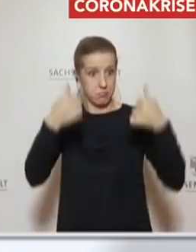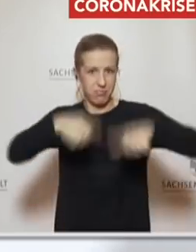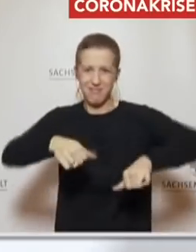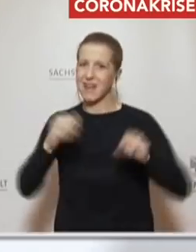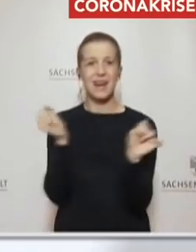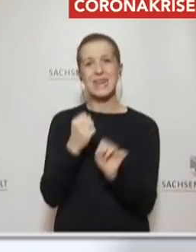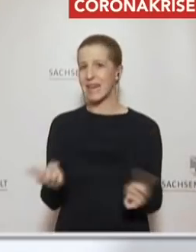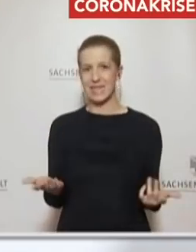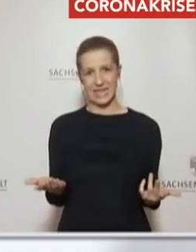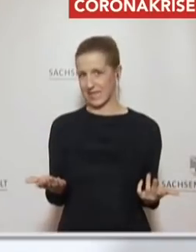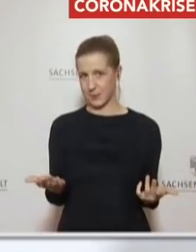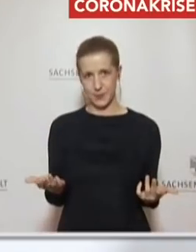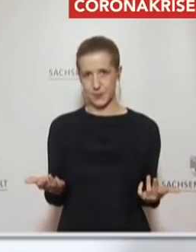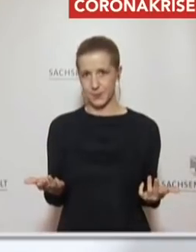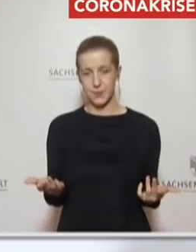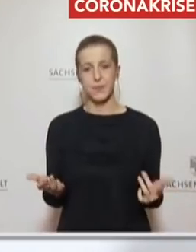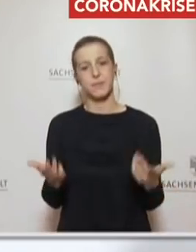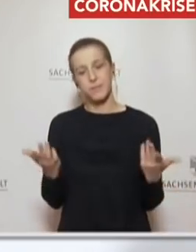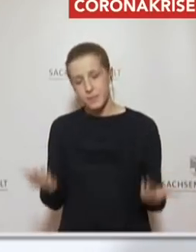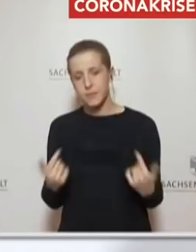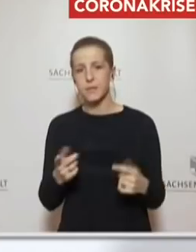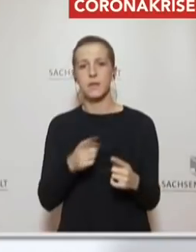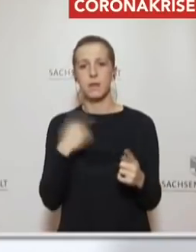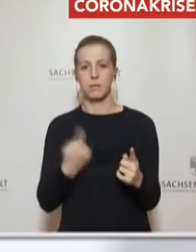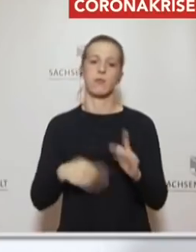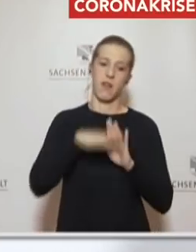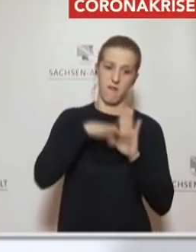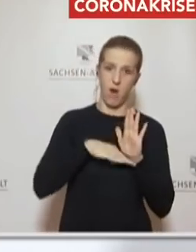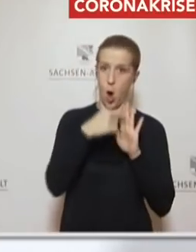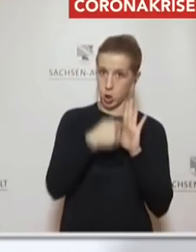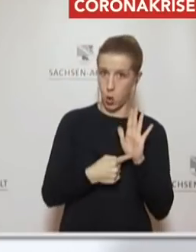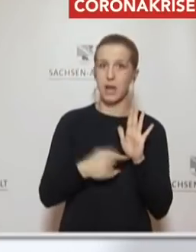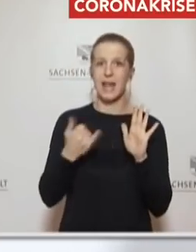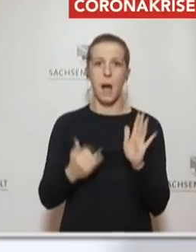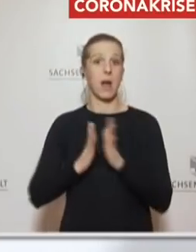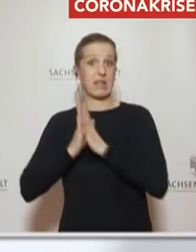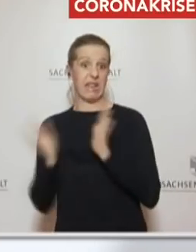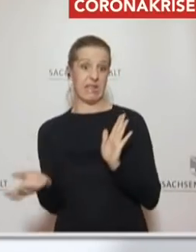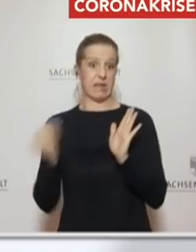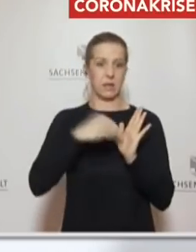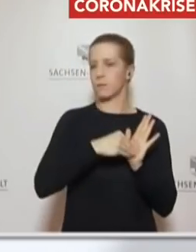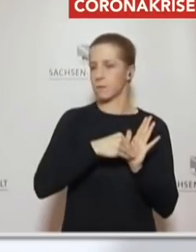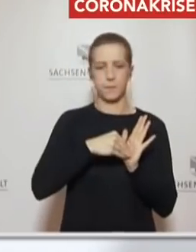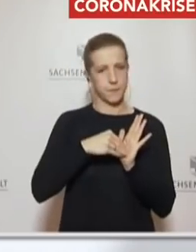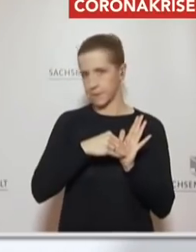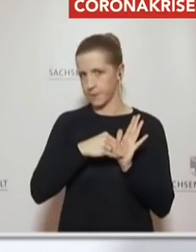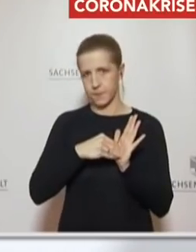Rahmen unserer Verantwortung einschließlich der Verordnungsgebung nicht hinein bewegen